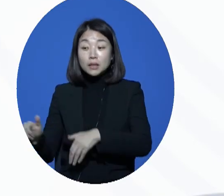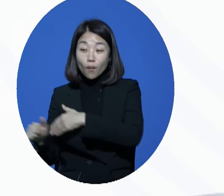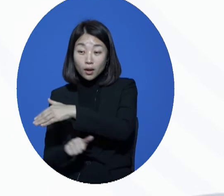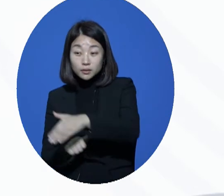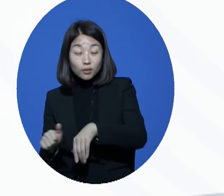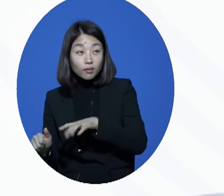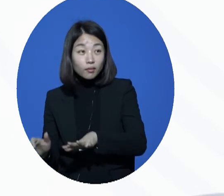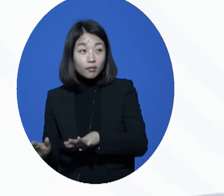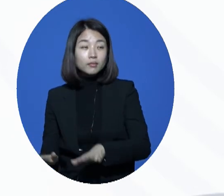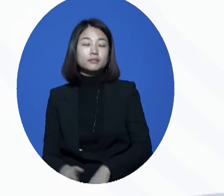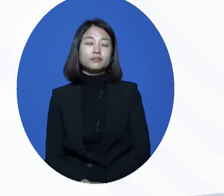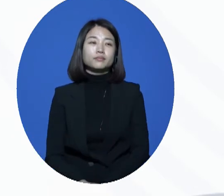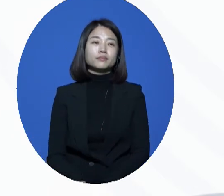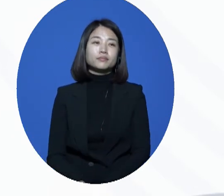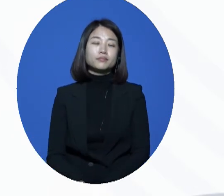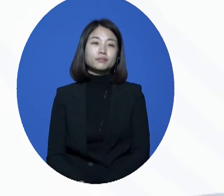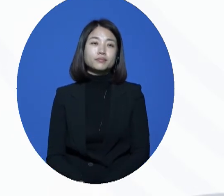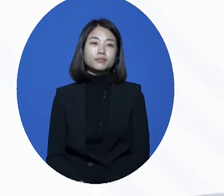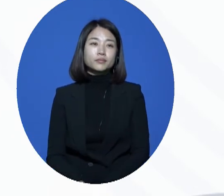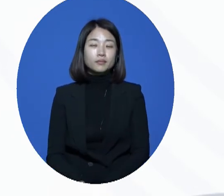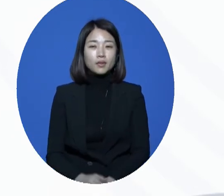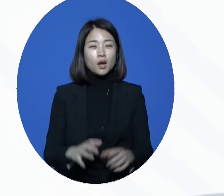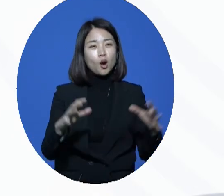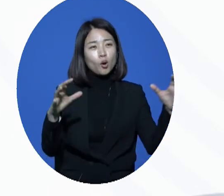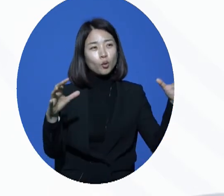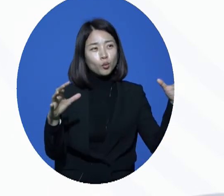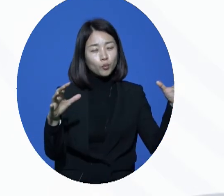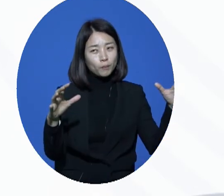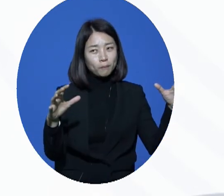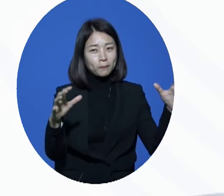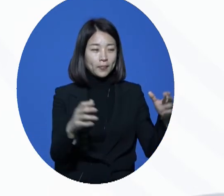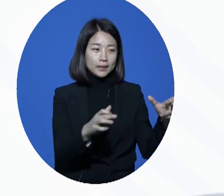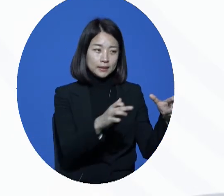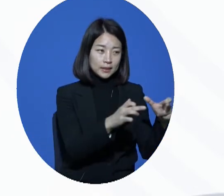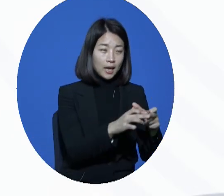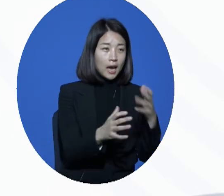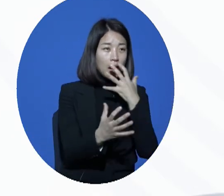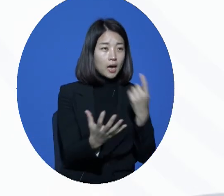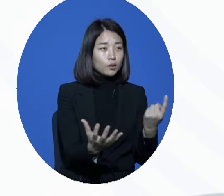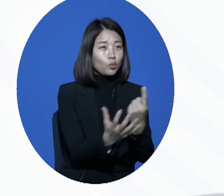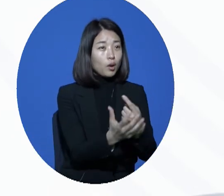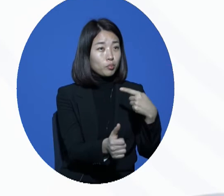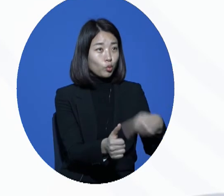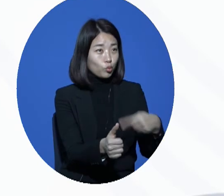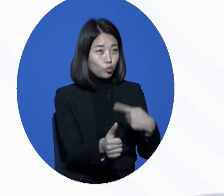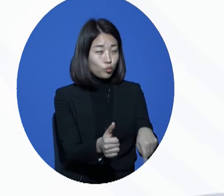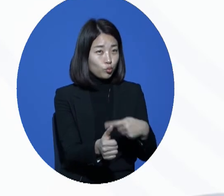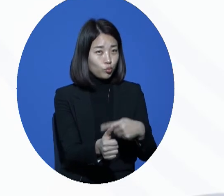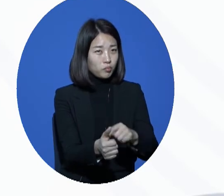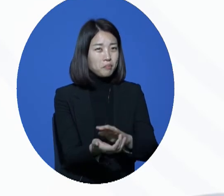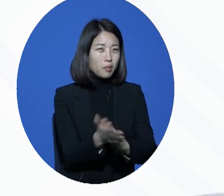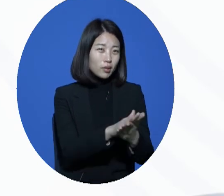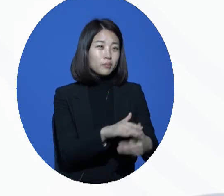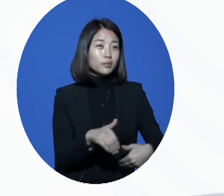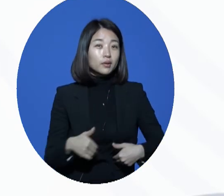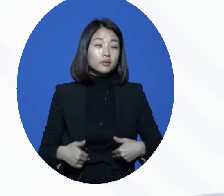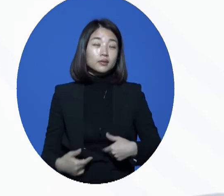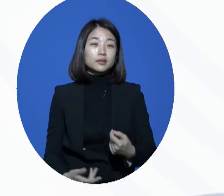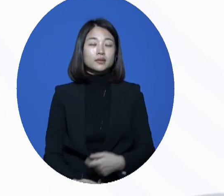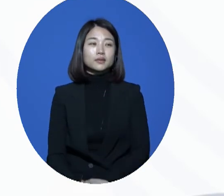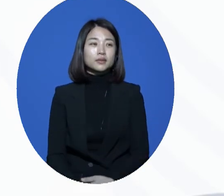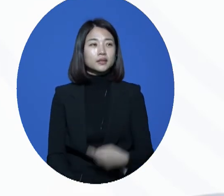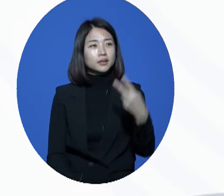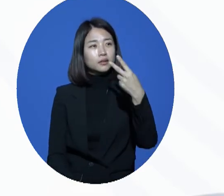이야기하려면 아마 우리 사회는 통합교육에 대한 재정립이 필요하지 않을까 생각합니다.